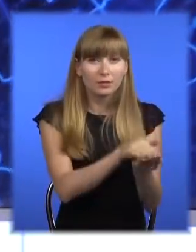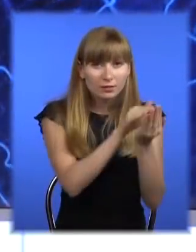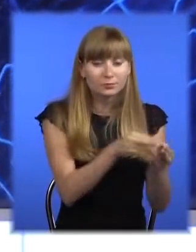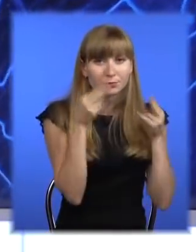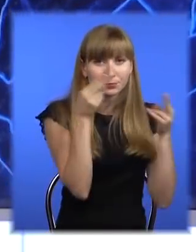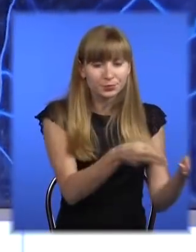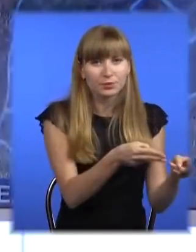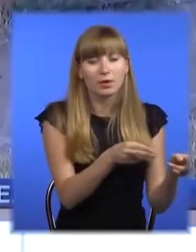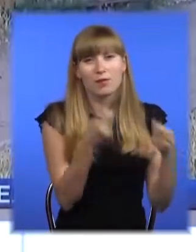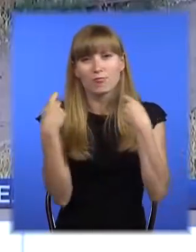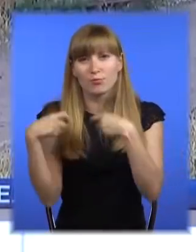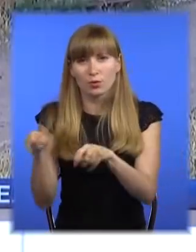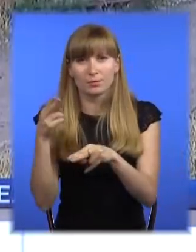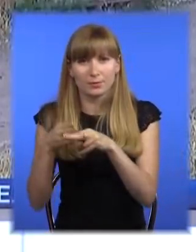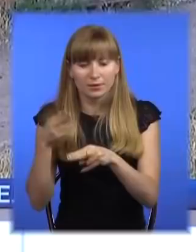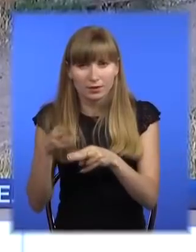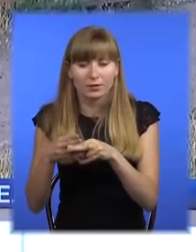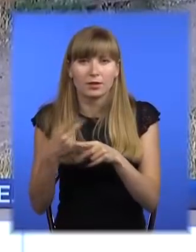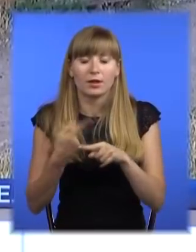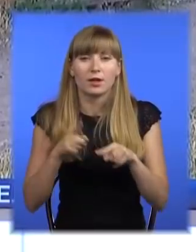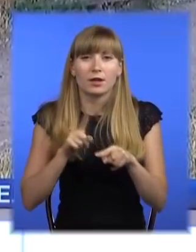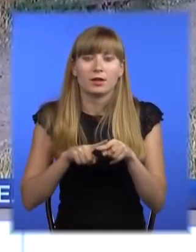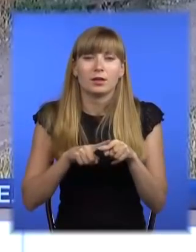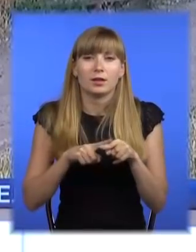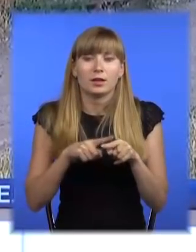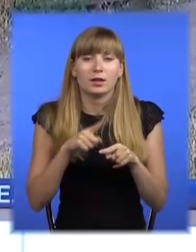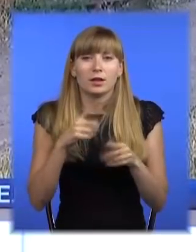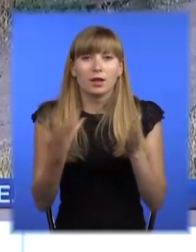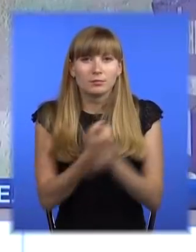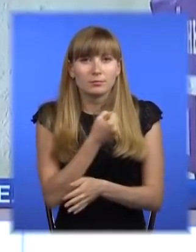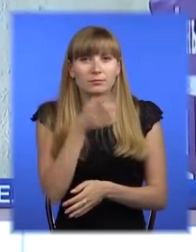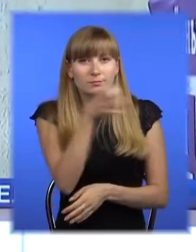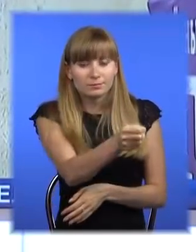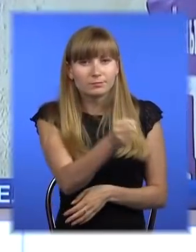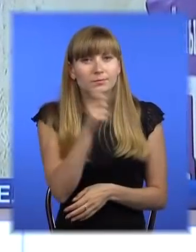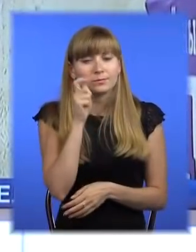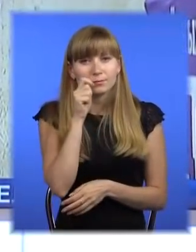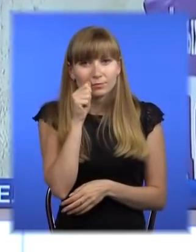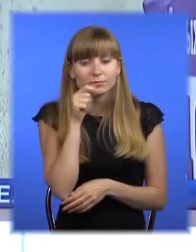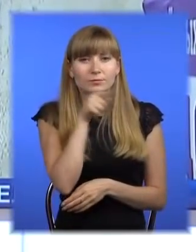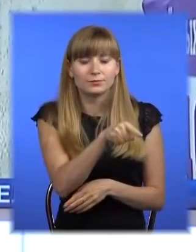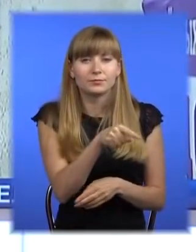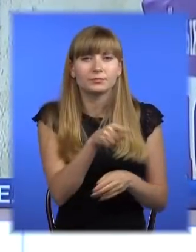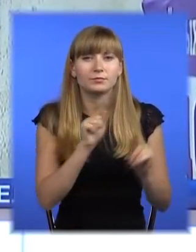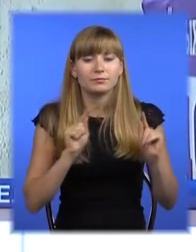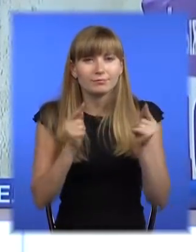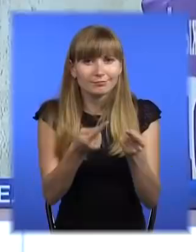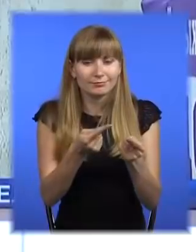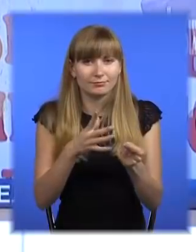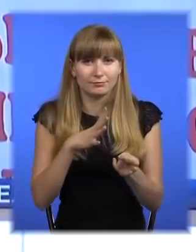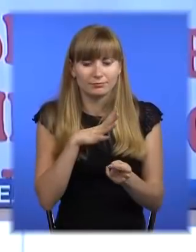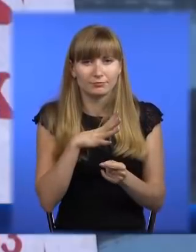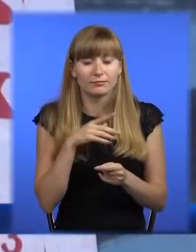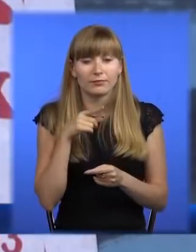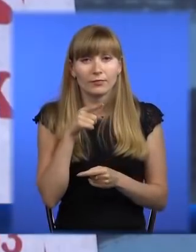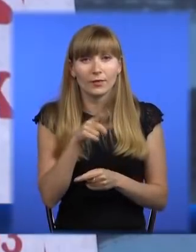Складовище до металоприйомки 6 липня у Покровському районі співробітники місцевого відділення поліції затримали крадіїв